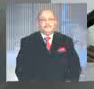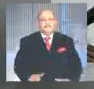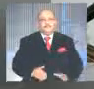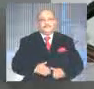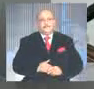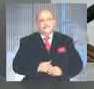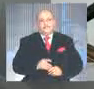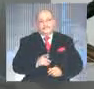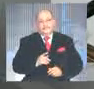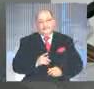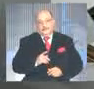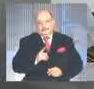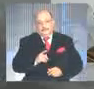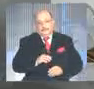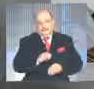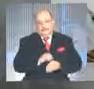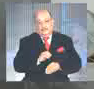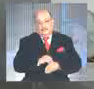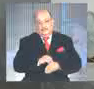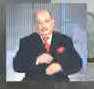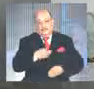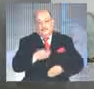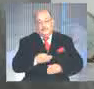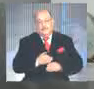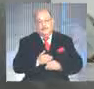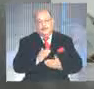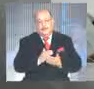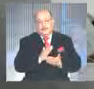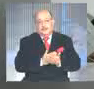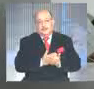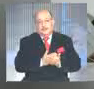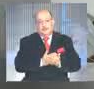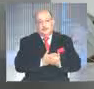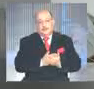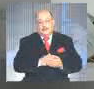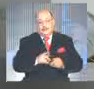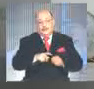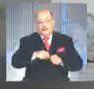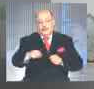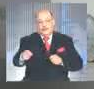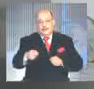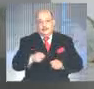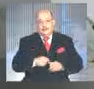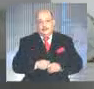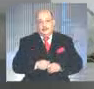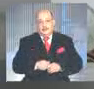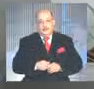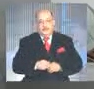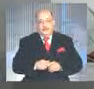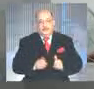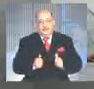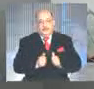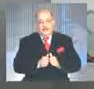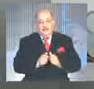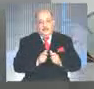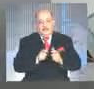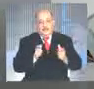لكن جديد في محاوره لانه لاول مره ستكون لنا في